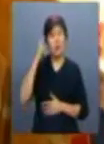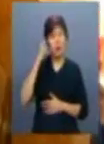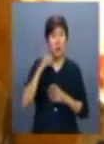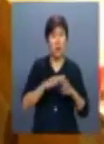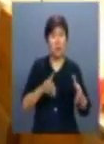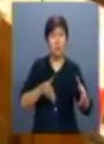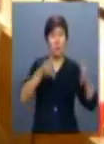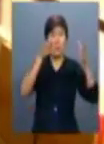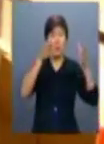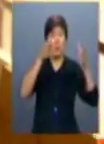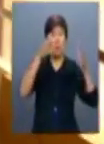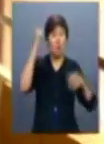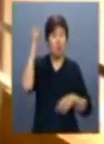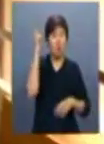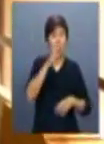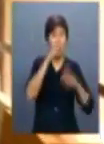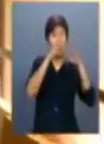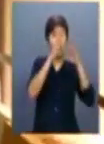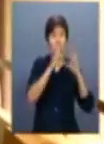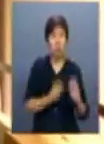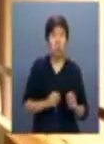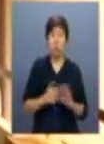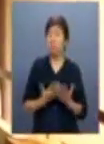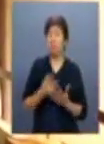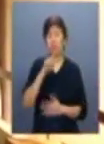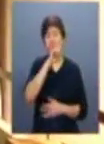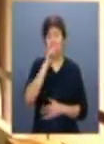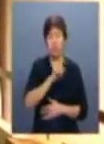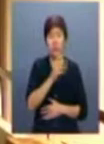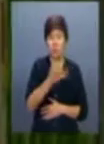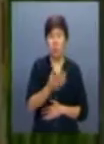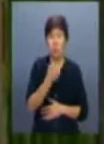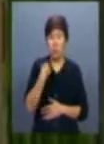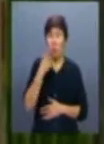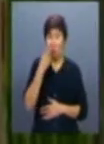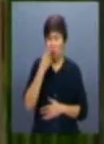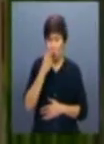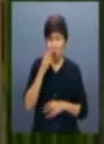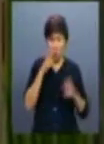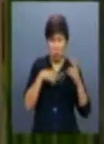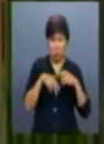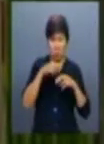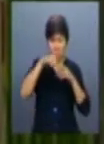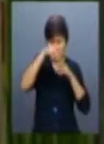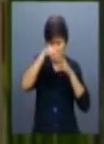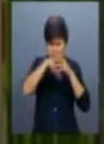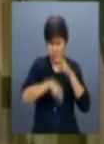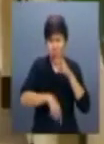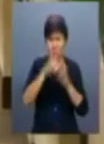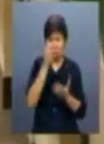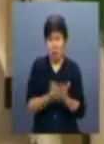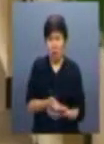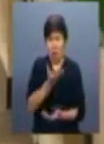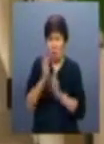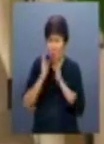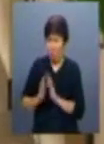หรือไม่ทั้งนี้ยอมรับว่าการตรวจสอบเชิงลึกมีค่าใช้จ่ายค่อนข้างสูงค่ะเนื่องจากจะต้องใช้บุคลากรที่มีความเชี่ยวชาญ